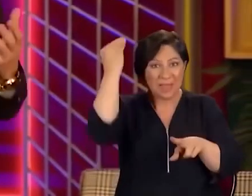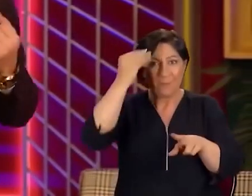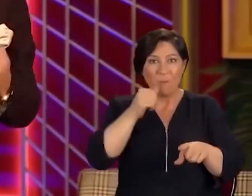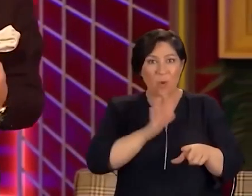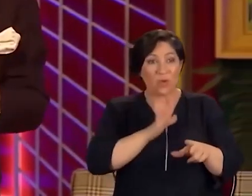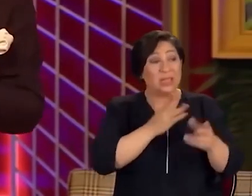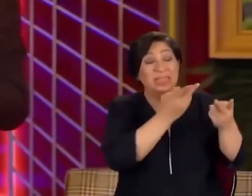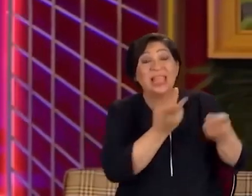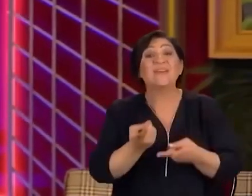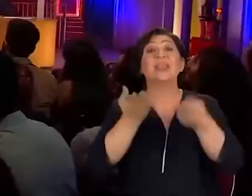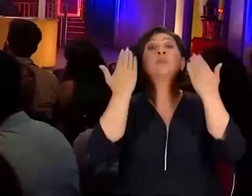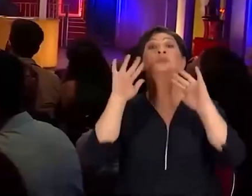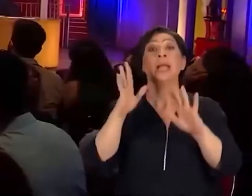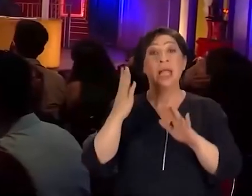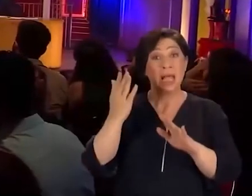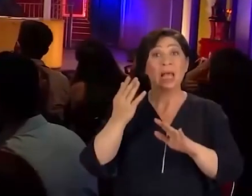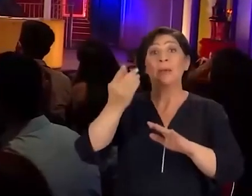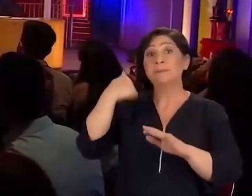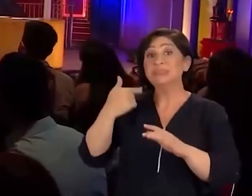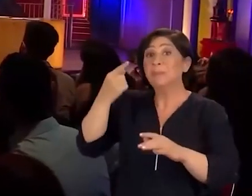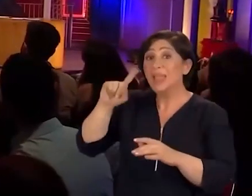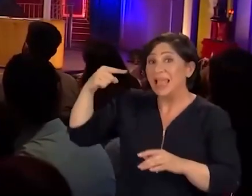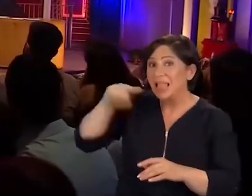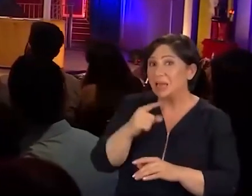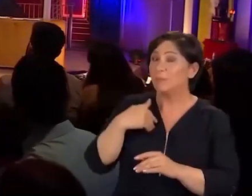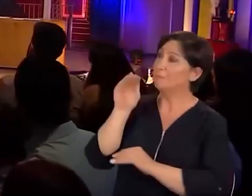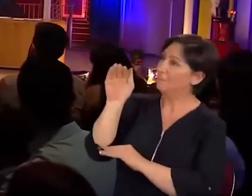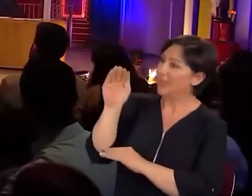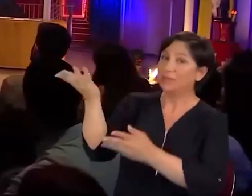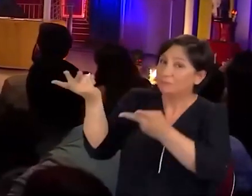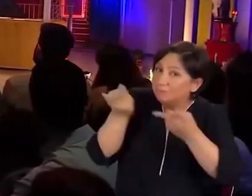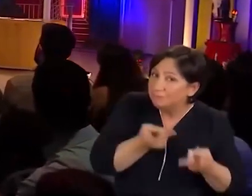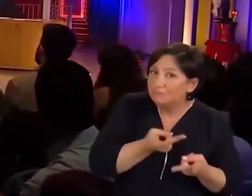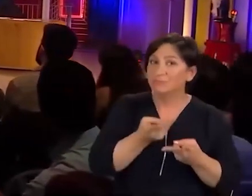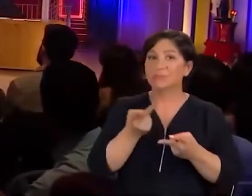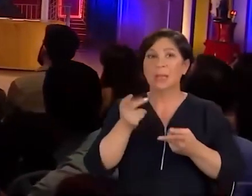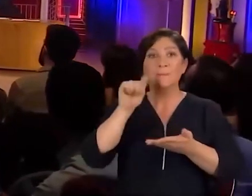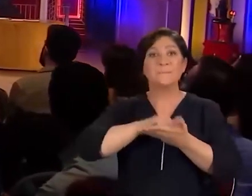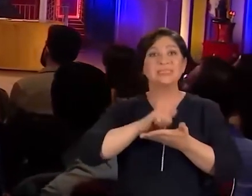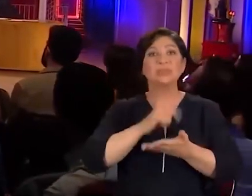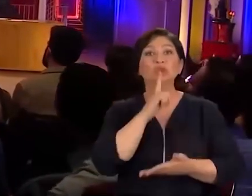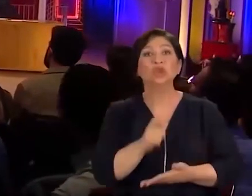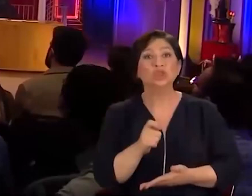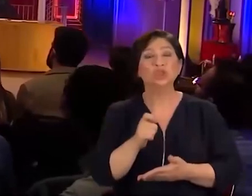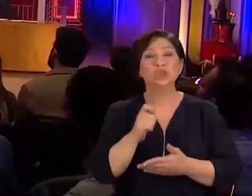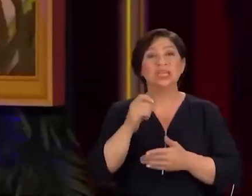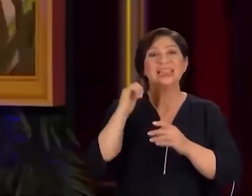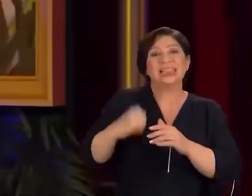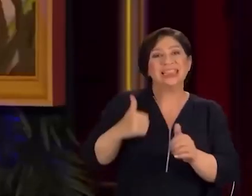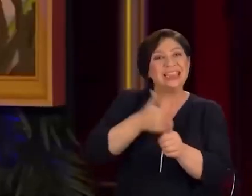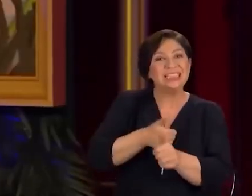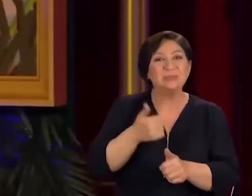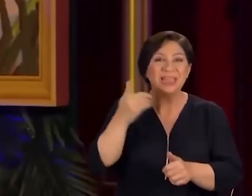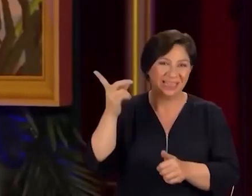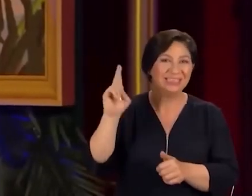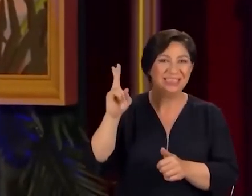için davet etmeden önce Sayın Binali Yıldırım'ı davet etmiştik. Kendisi basın sözcüsü aracılığıyla, danışmanı